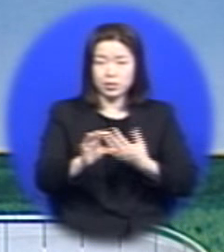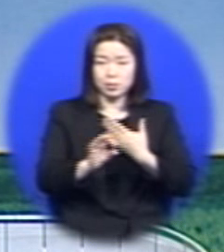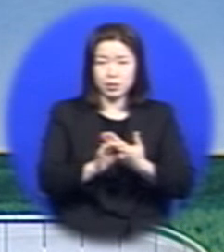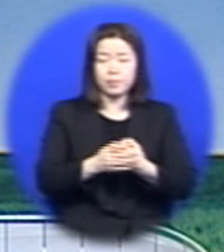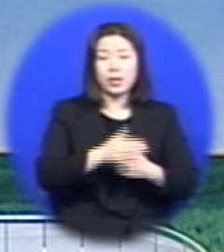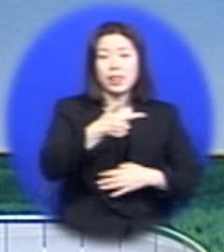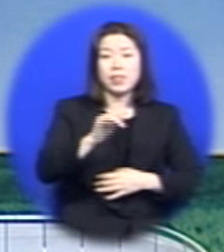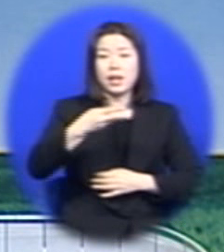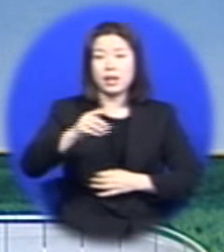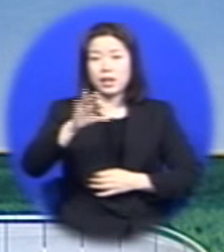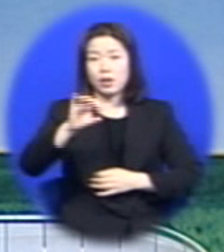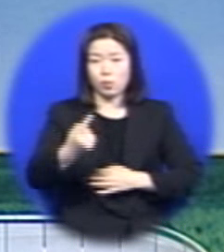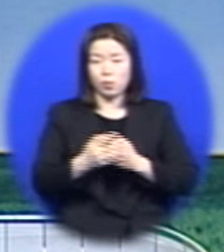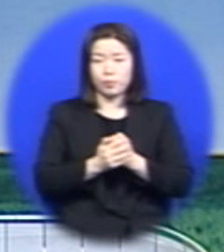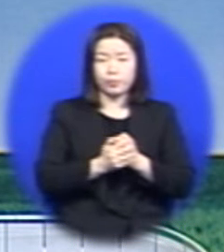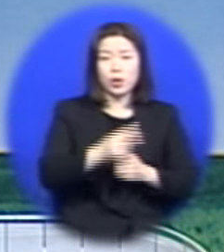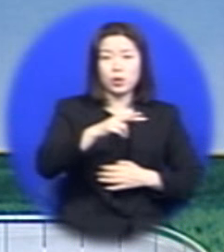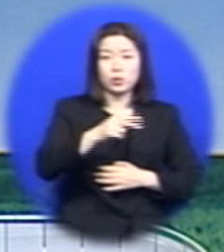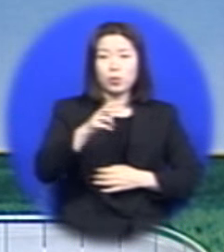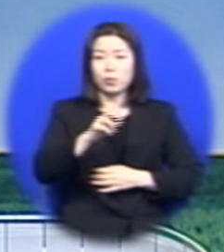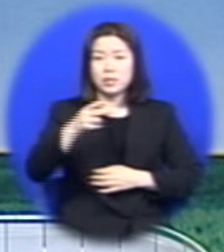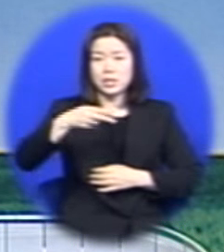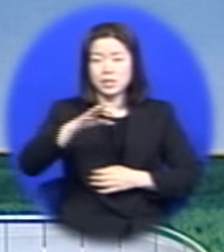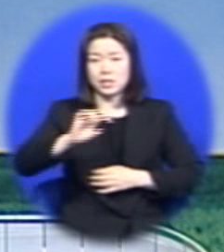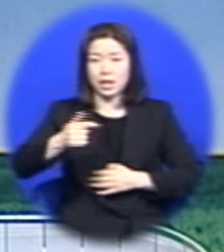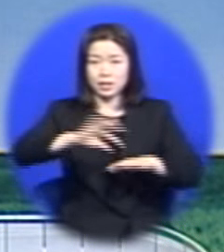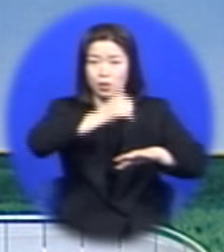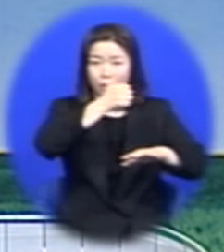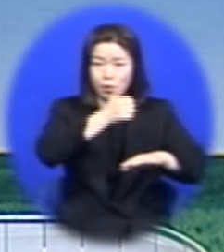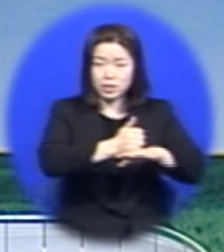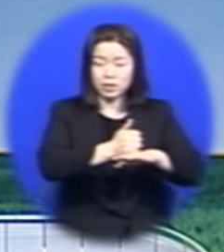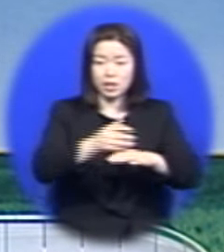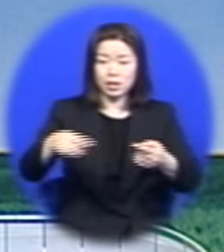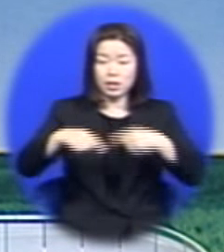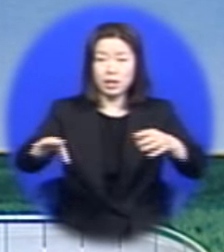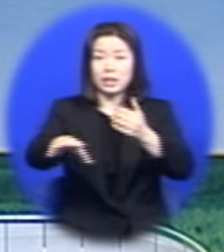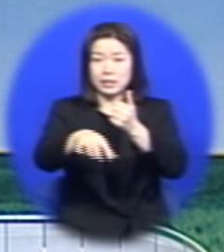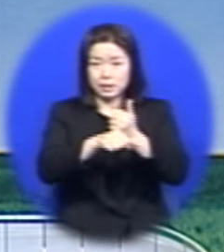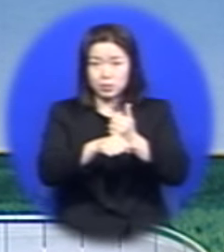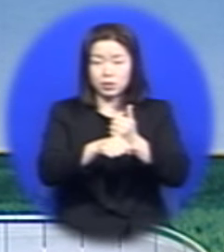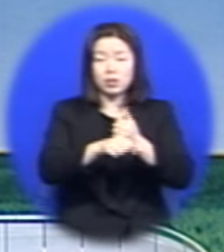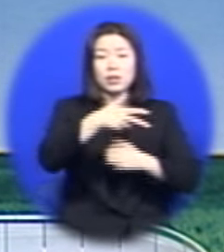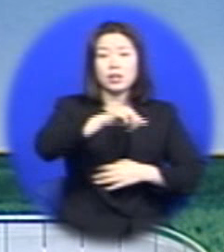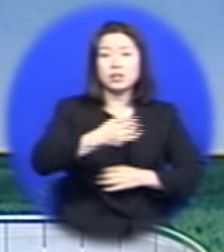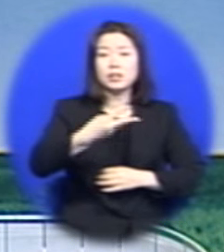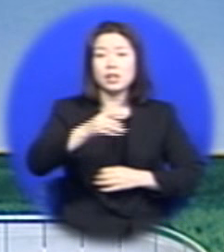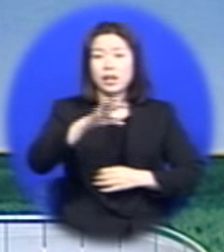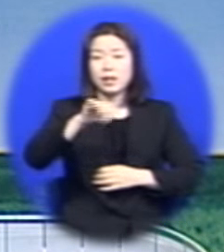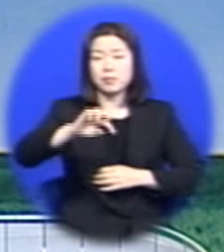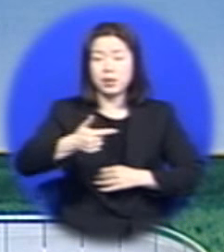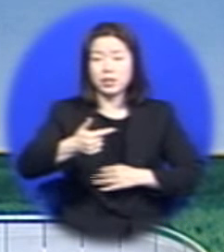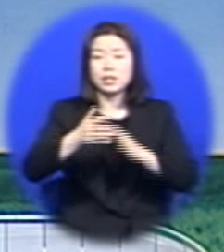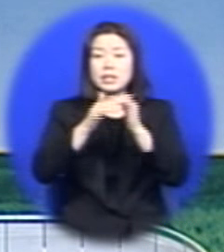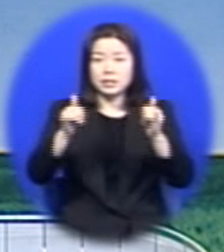네레오는 도미시안 황제 때 집정관이었던 클레멘스라는 사람의 비서였다고 합니다.